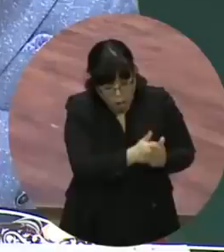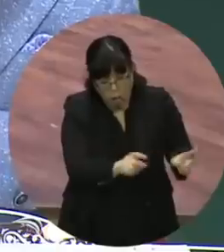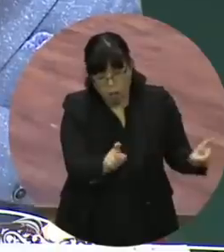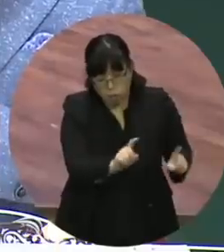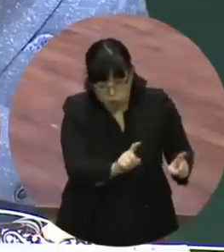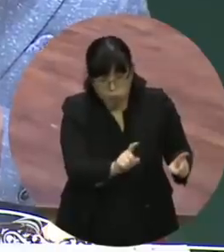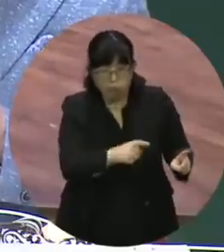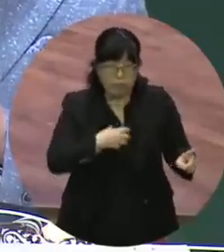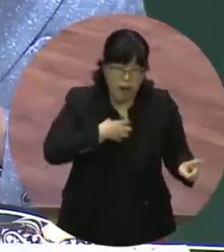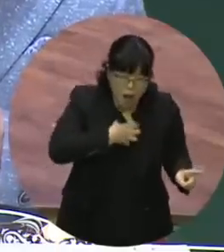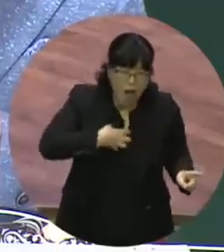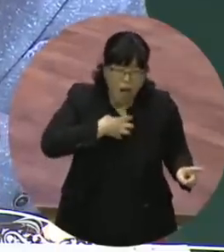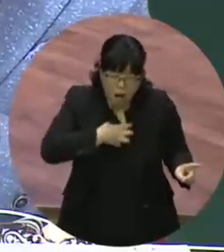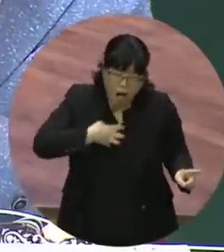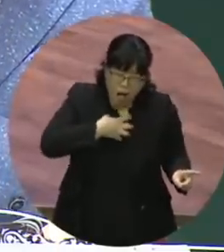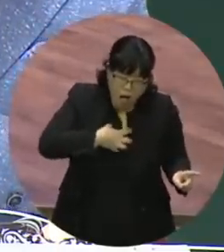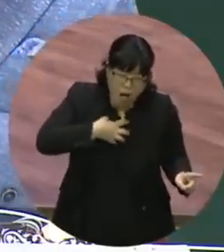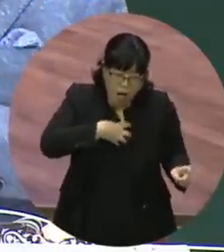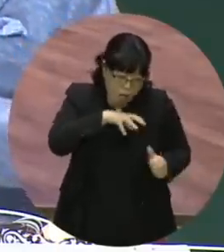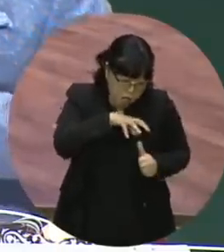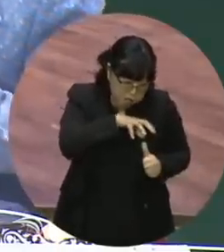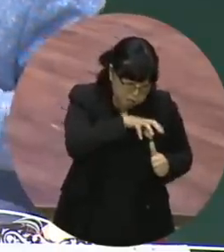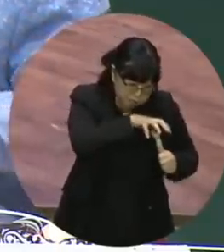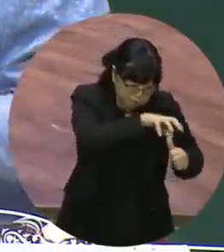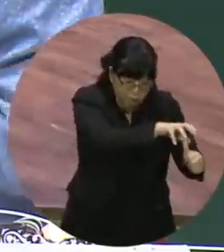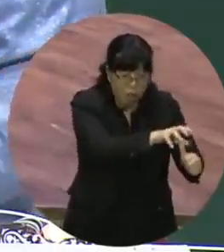있는 불쌍한 노예 속국 포로.